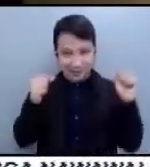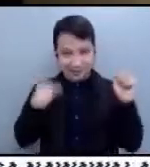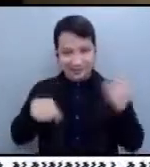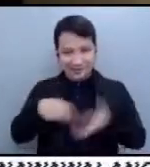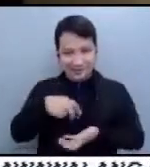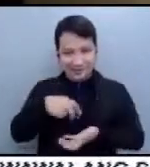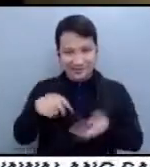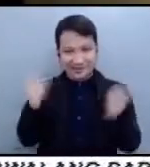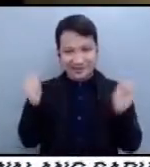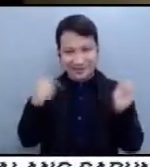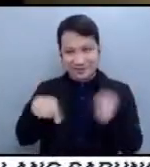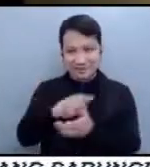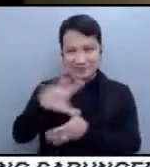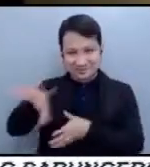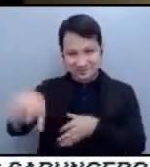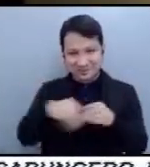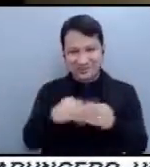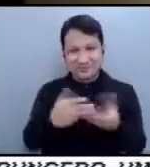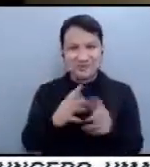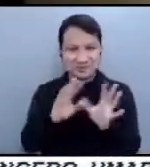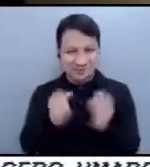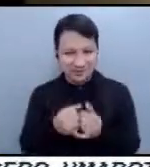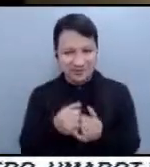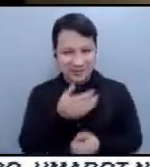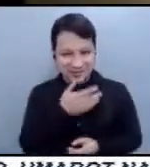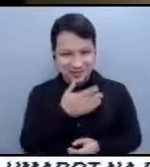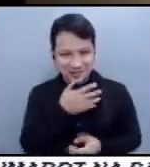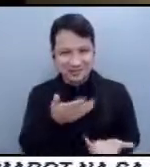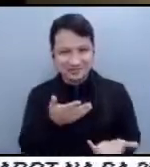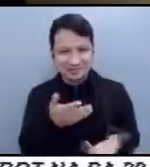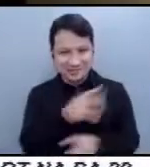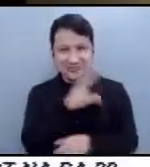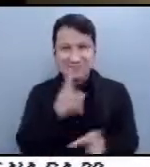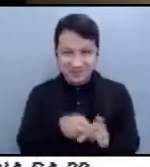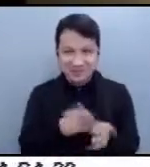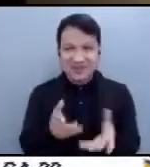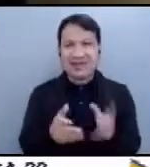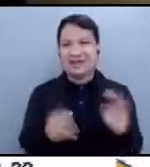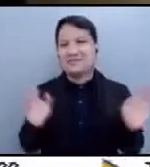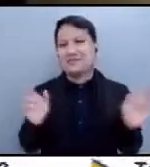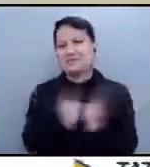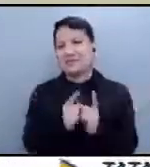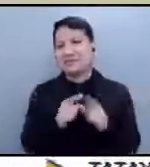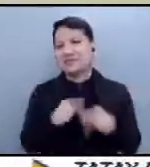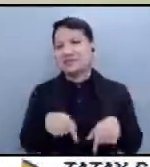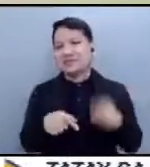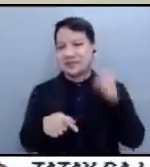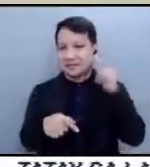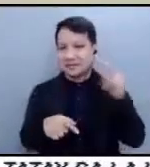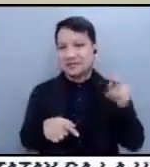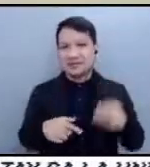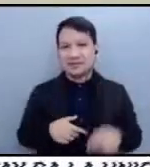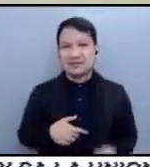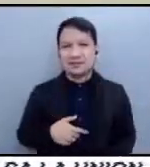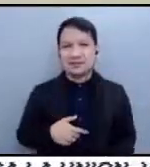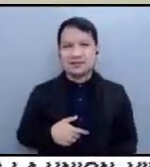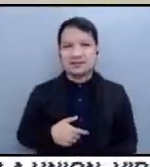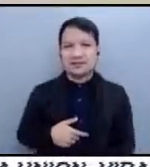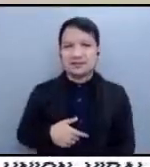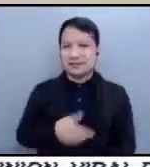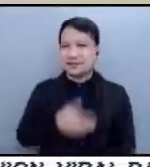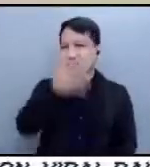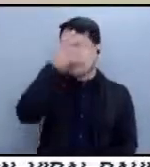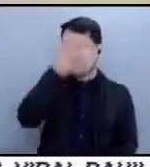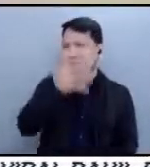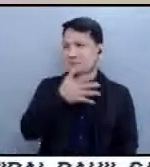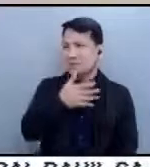po, pinasok din po sa ako workshop nila mama. And doon din po kami nagkakilala ni Miko. Sayang kasi yung mami at daddy ko, hindi ako napasok sa workshop